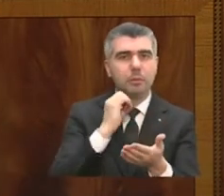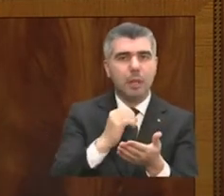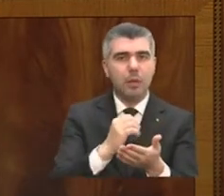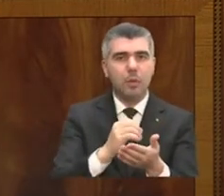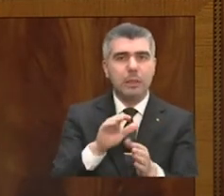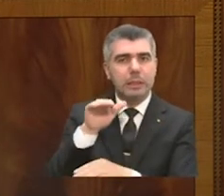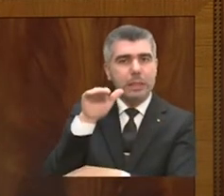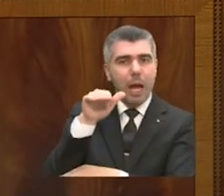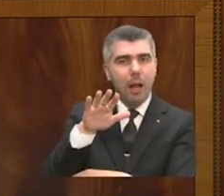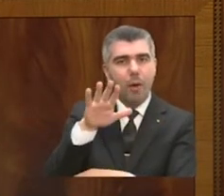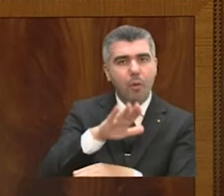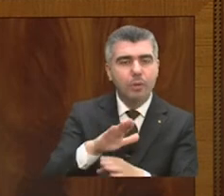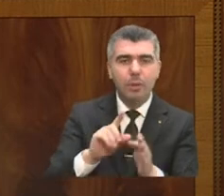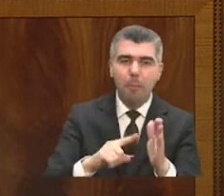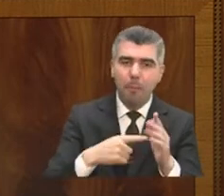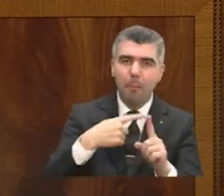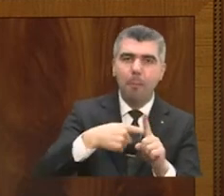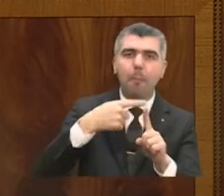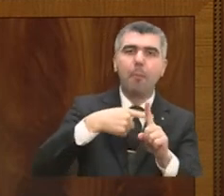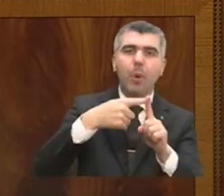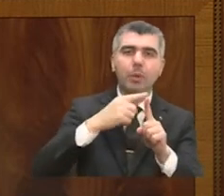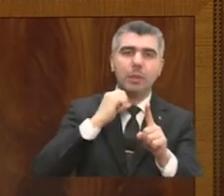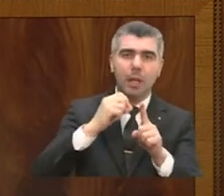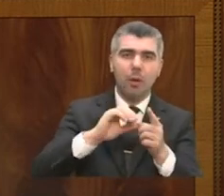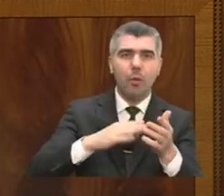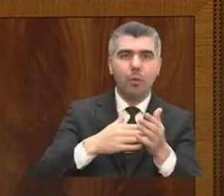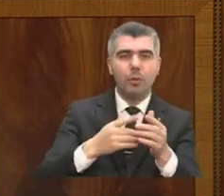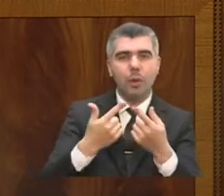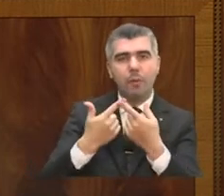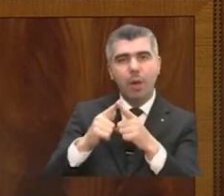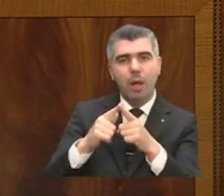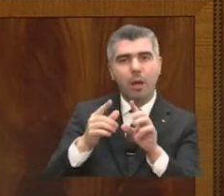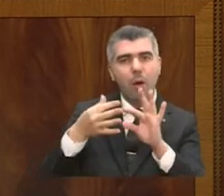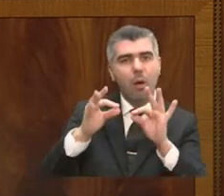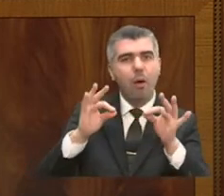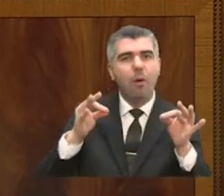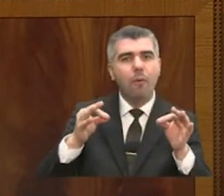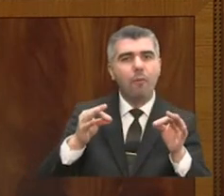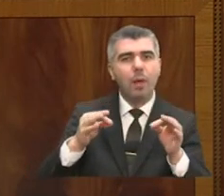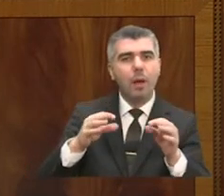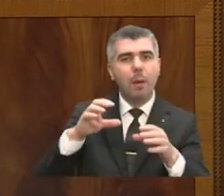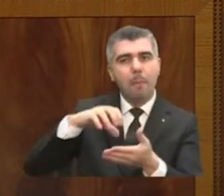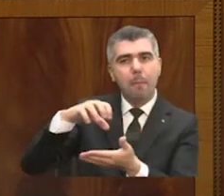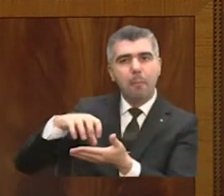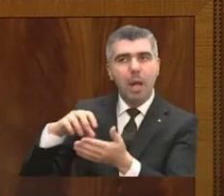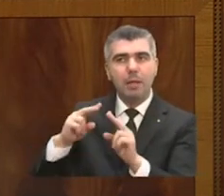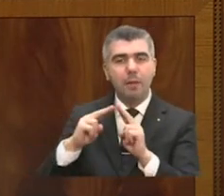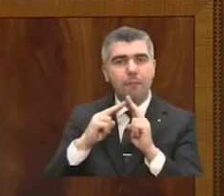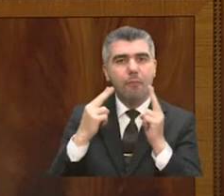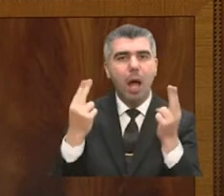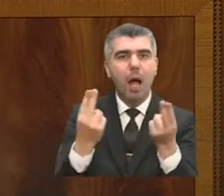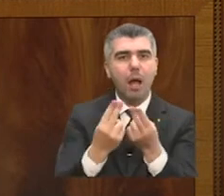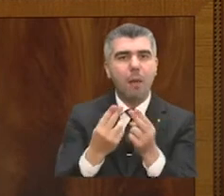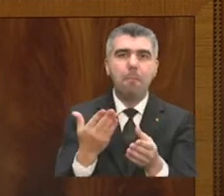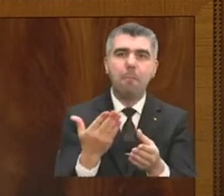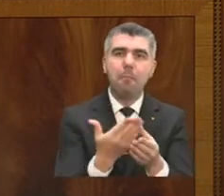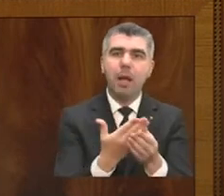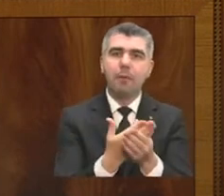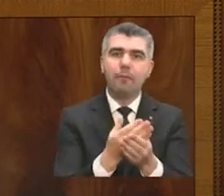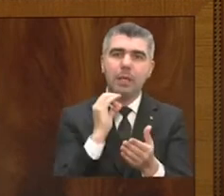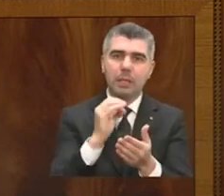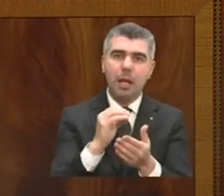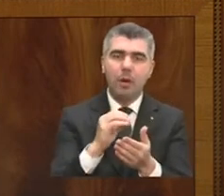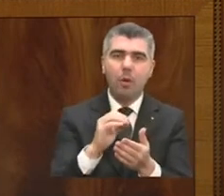œuvre pour consolider son unité territoriale, comme en